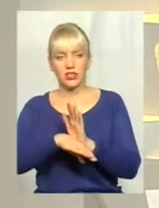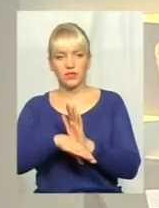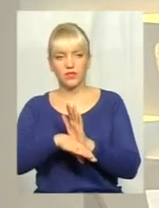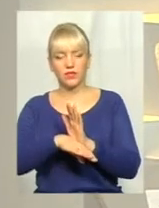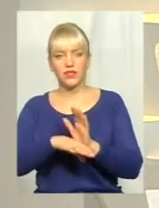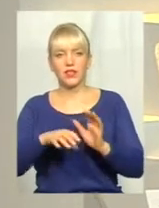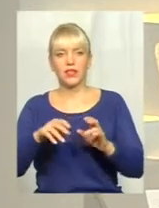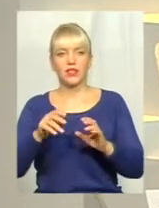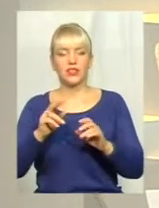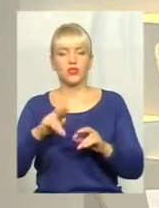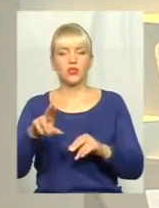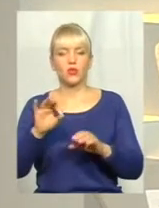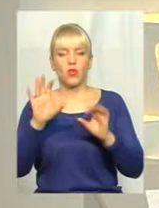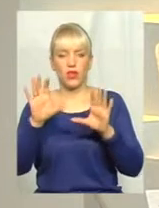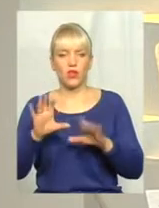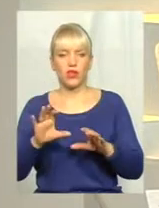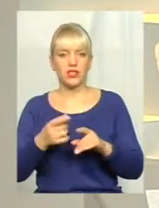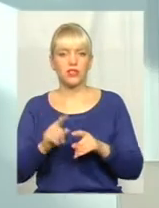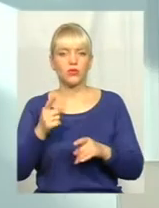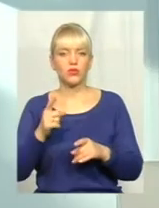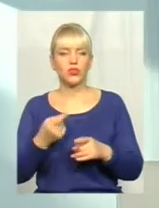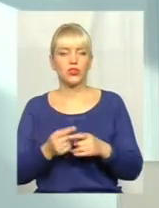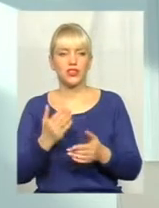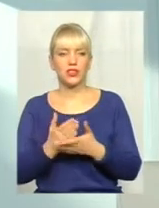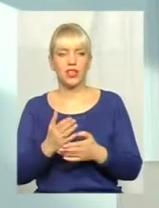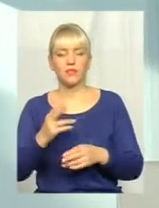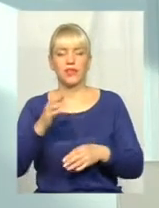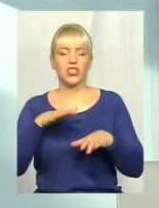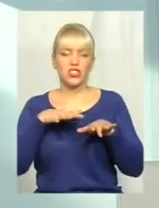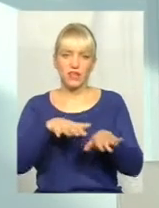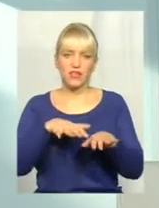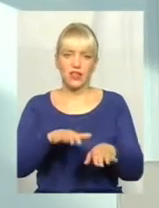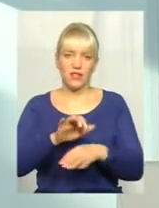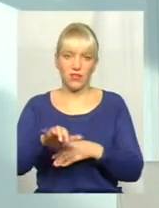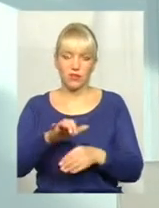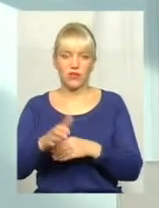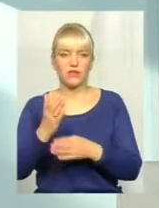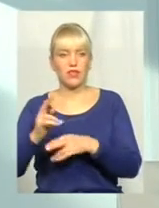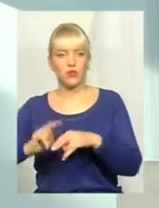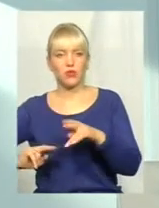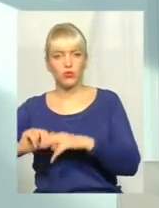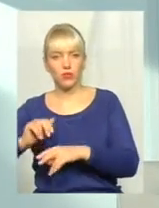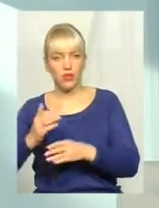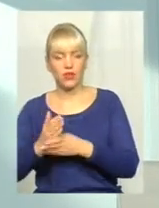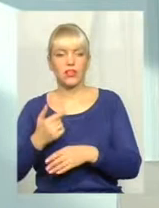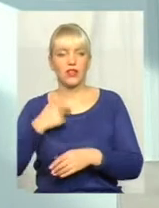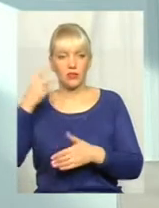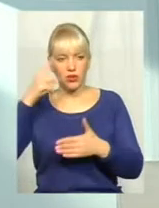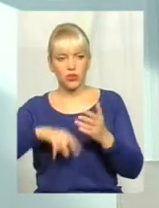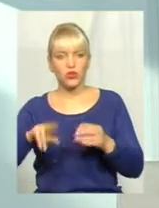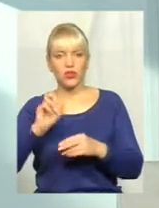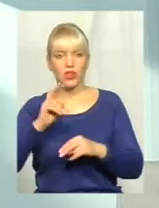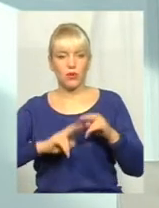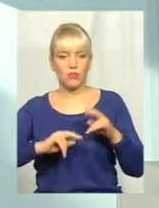власне, легалізації. Легалізації, тому що є будови, є швейне виробництво. Повірте, я переконався, що на будову ще